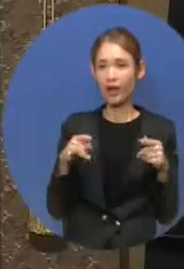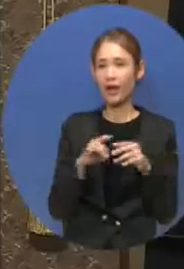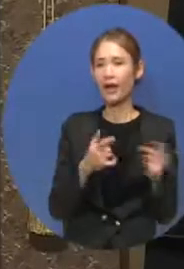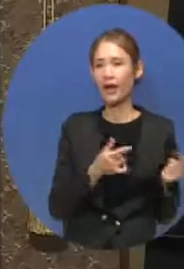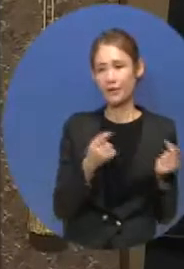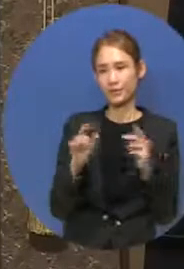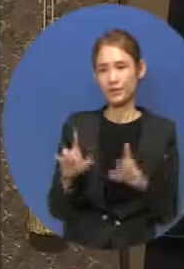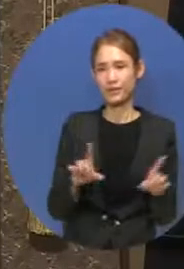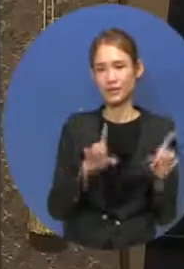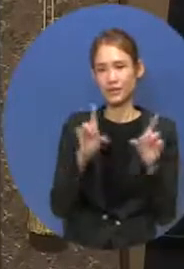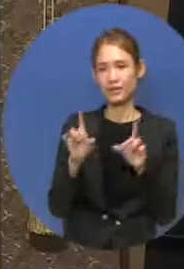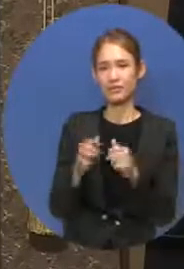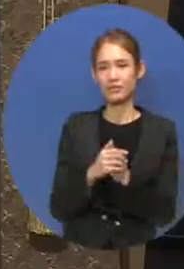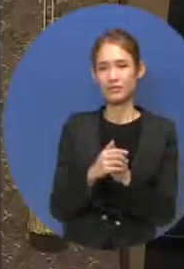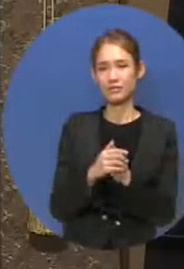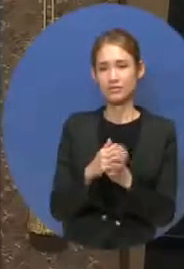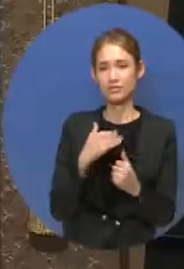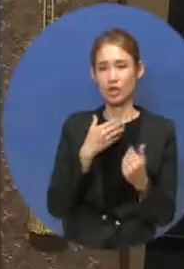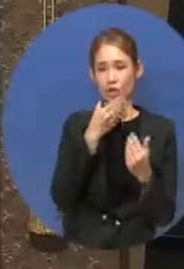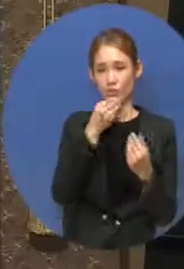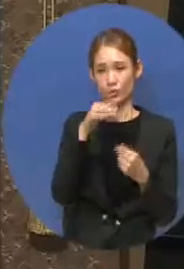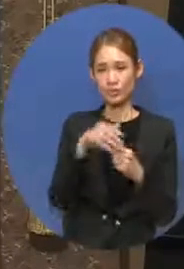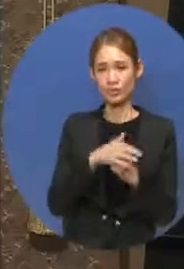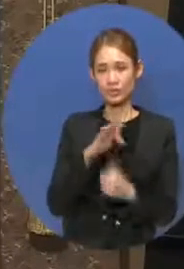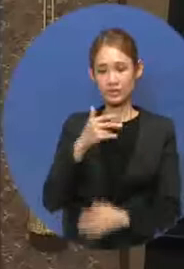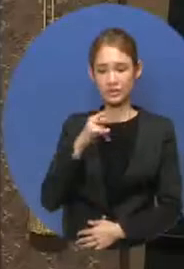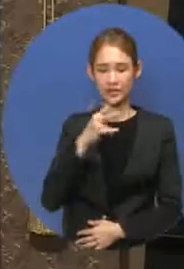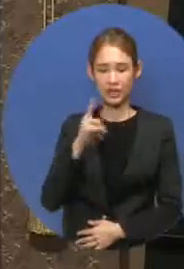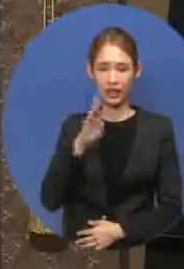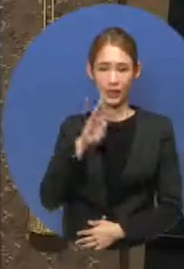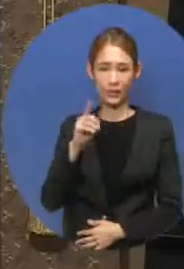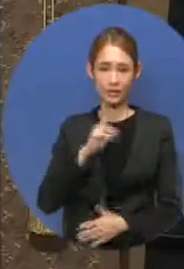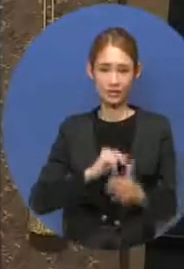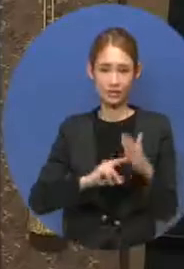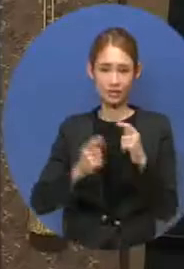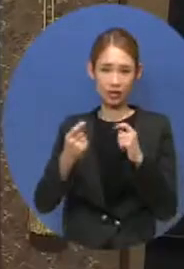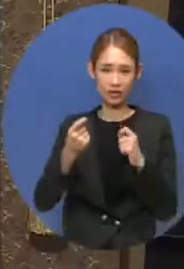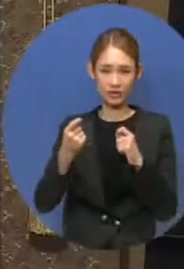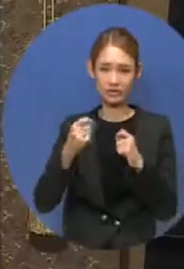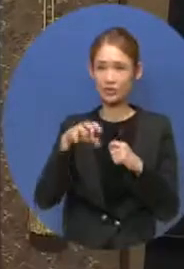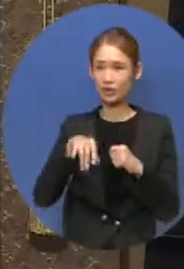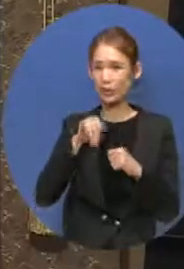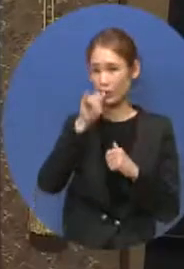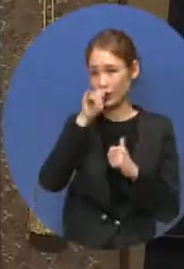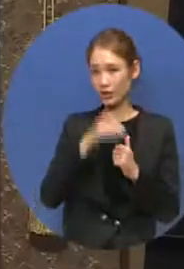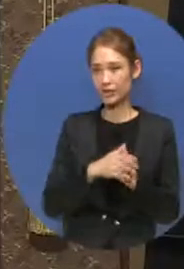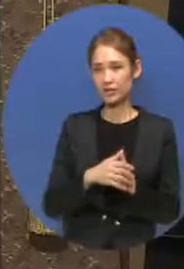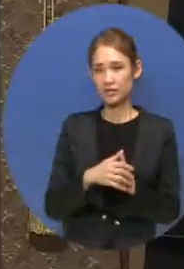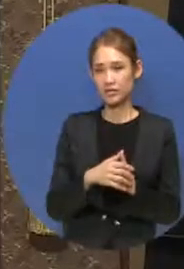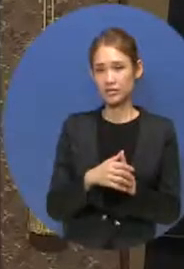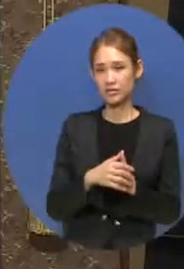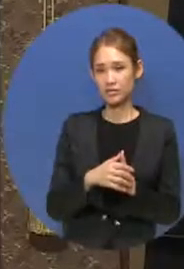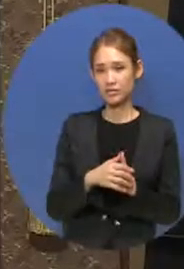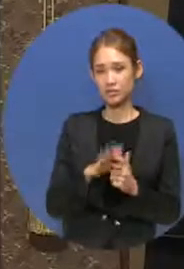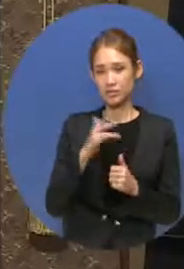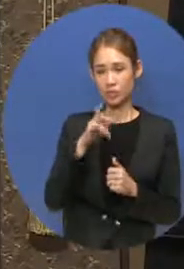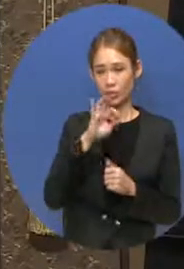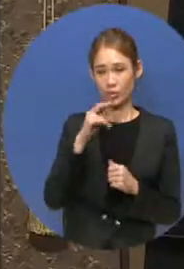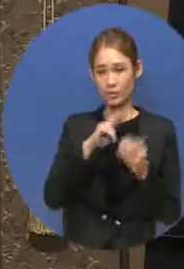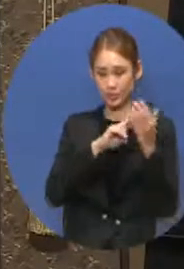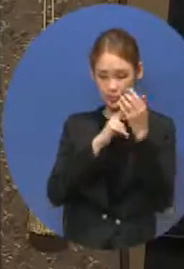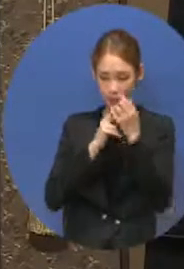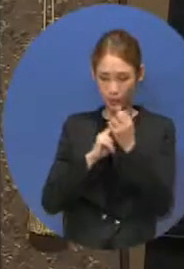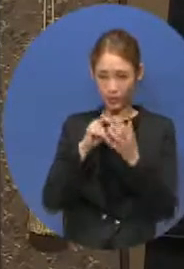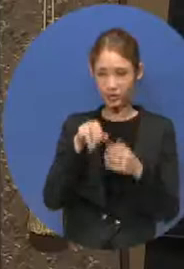것 같습니다. 저희 복지관은 신대방역 근처에 있는데요. 저희 신대방역 근처에 조민미용실이라고